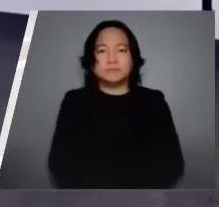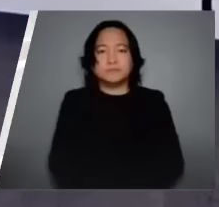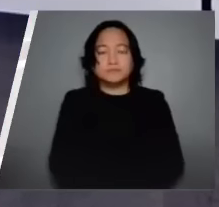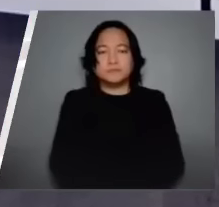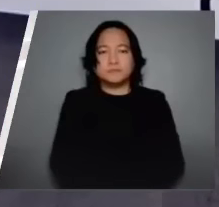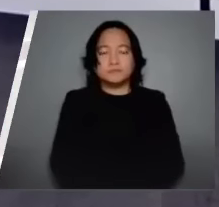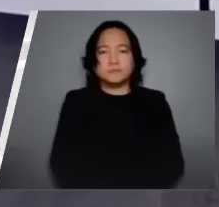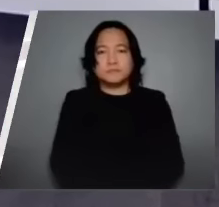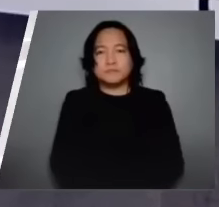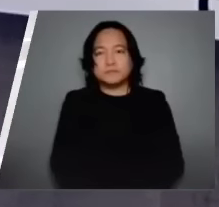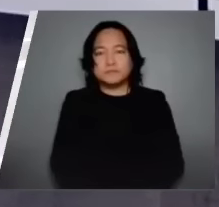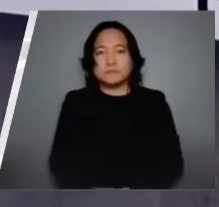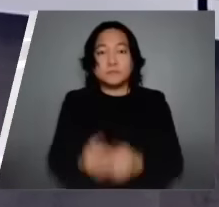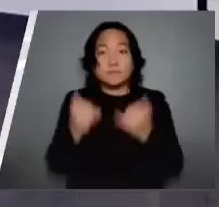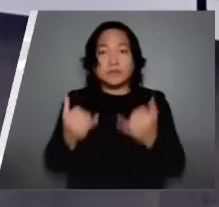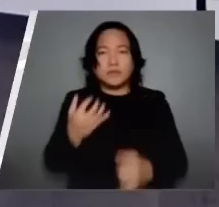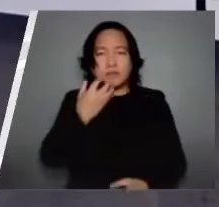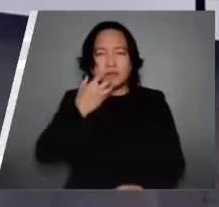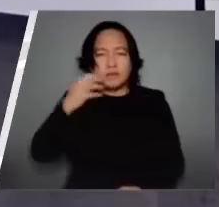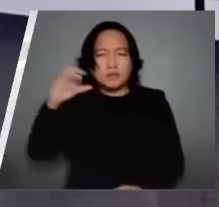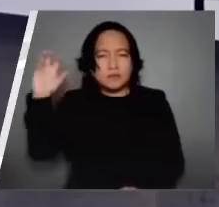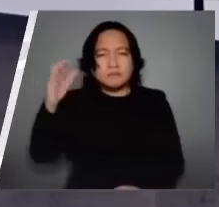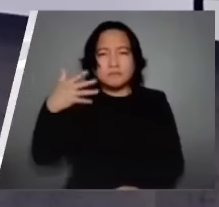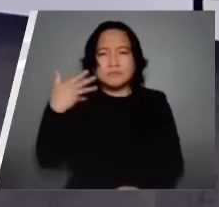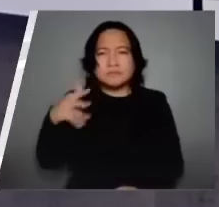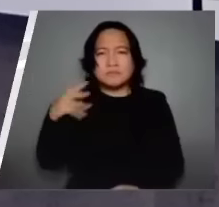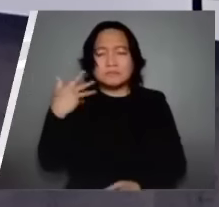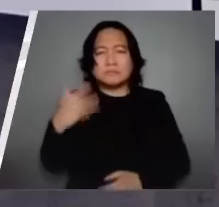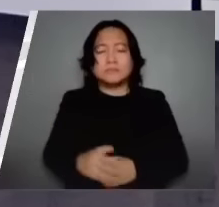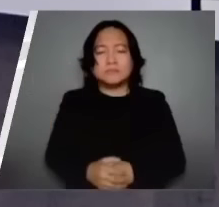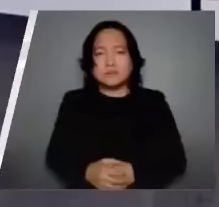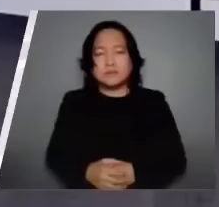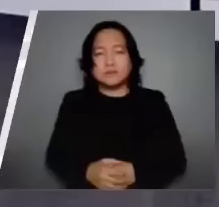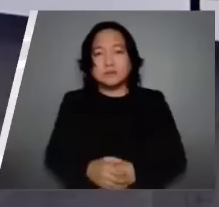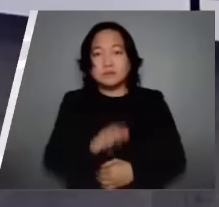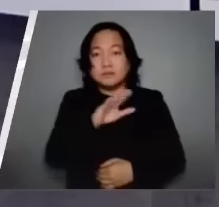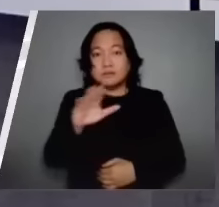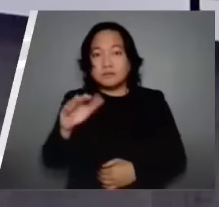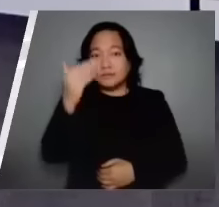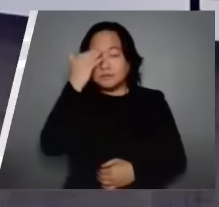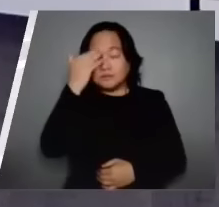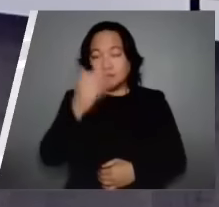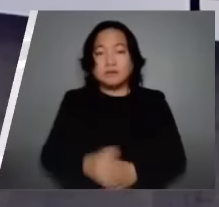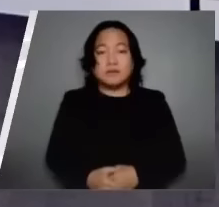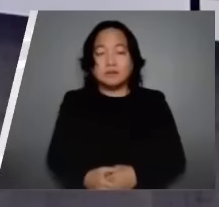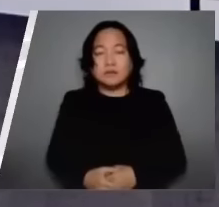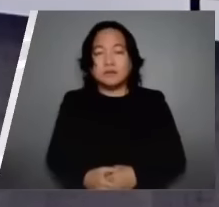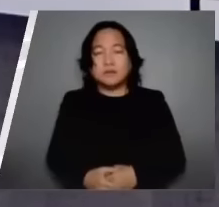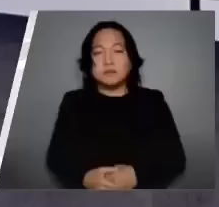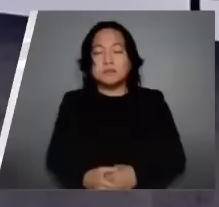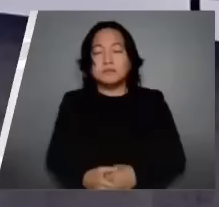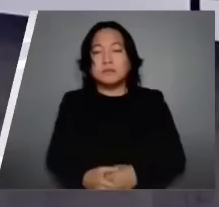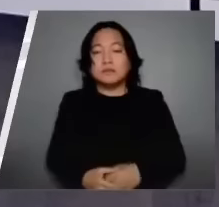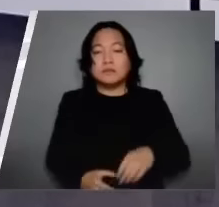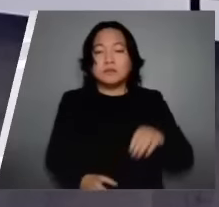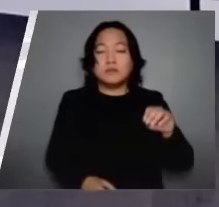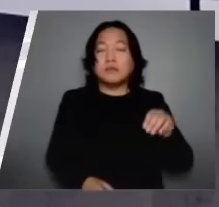Ang mainit na panahon naging mitya ng pagkamalikhain ng isang tauhan ng BFP. Ang patapat niya sa sobrang